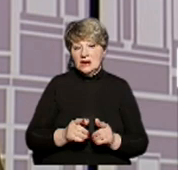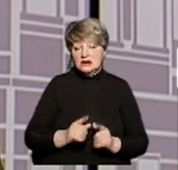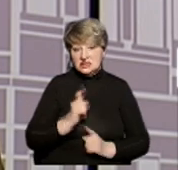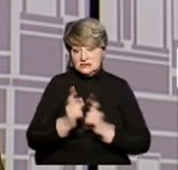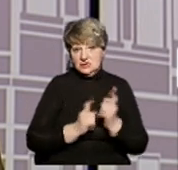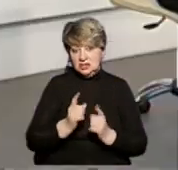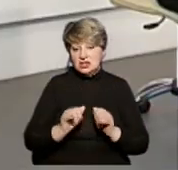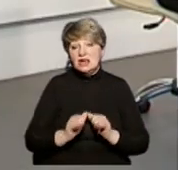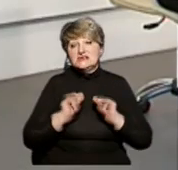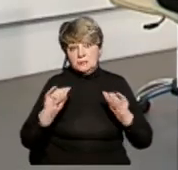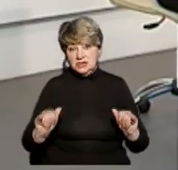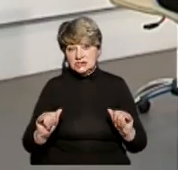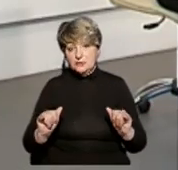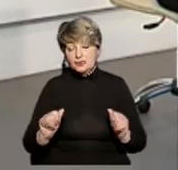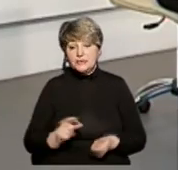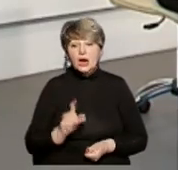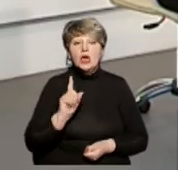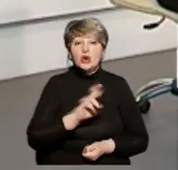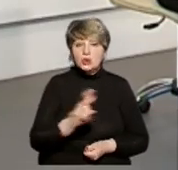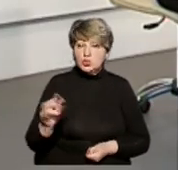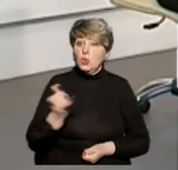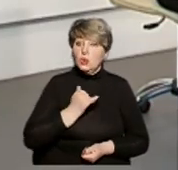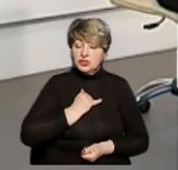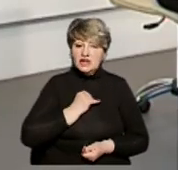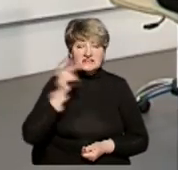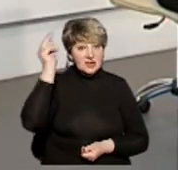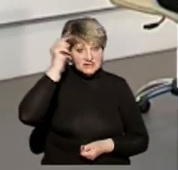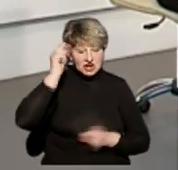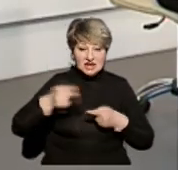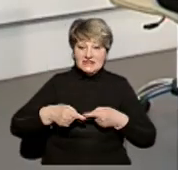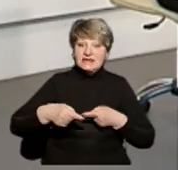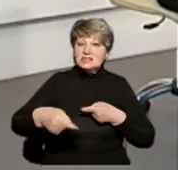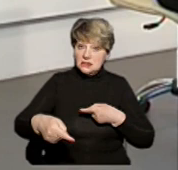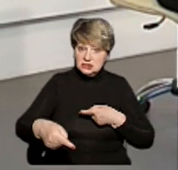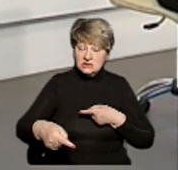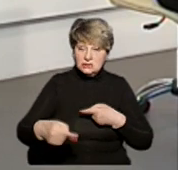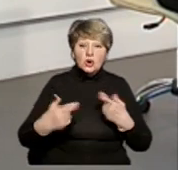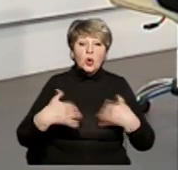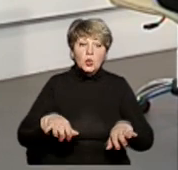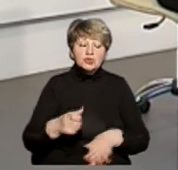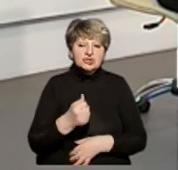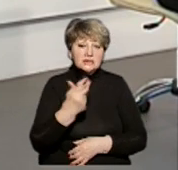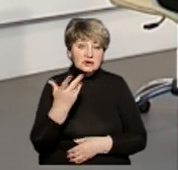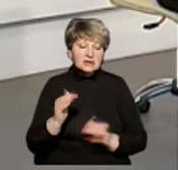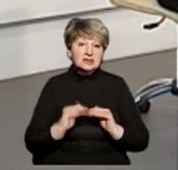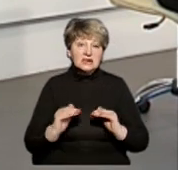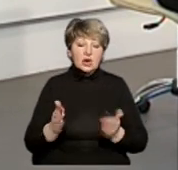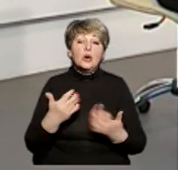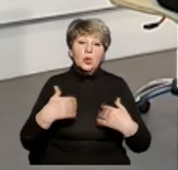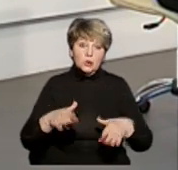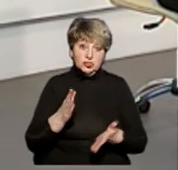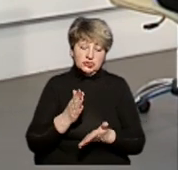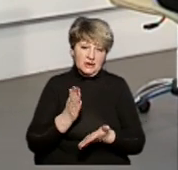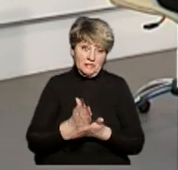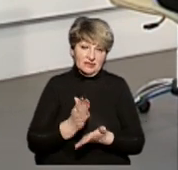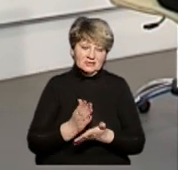збільшиться кількість їх. Хоч з тих, хто в нас навчається дистанційно, вже певна кількість дітей мають бажання